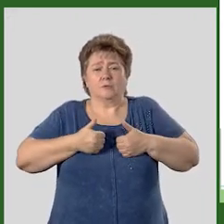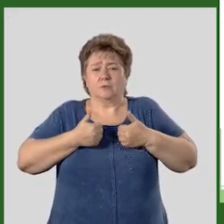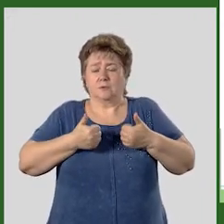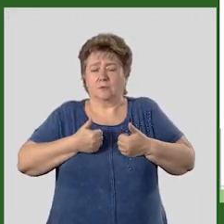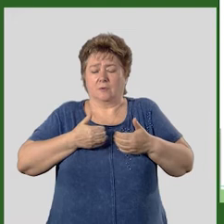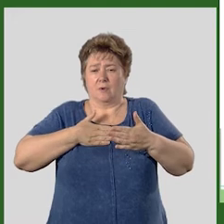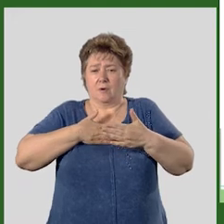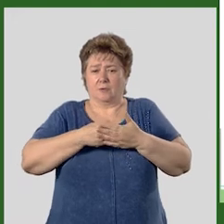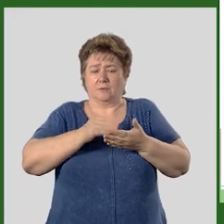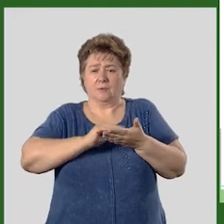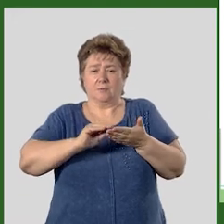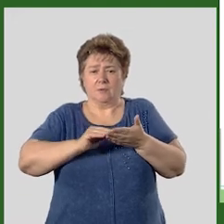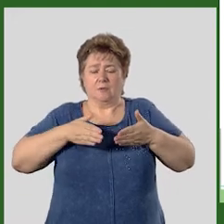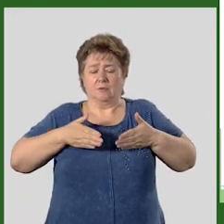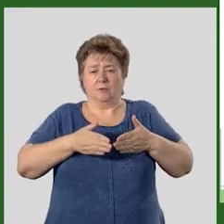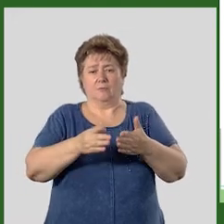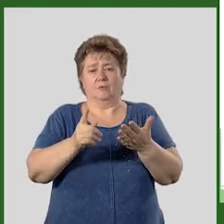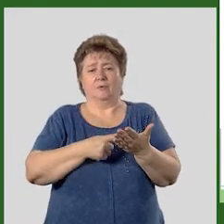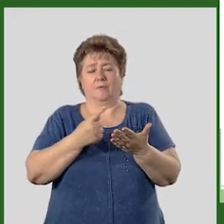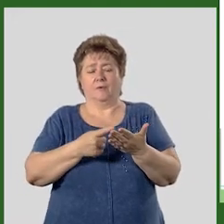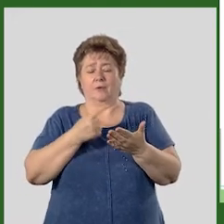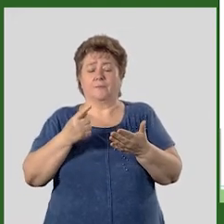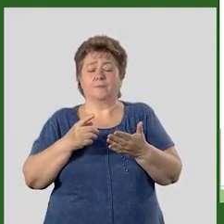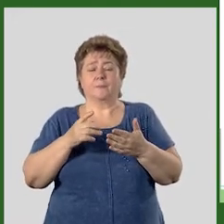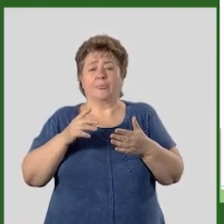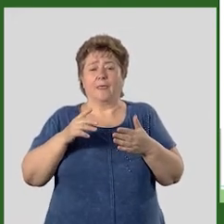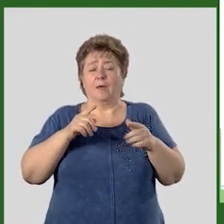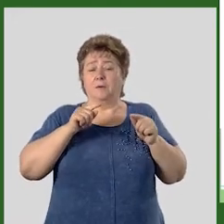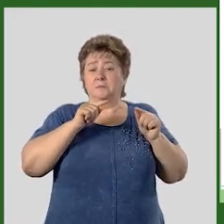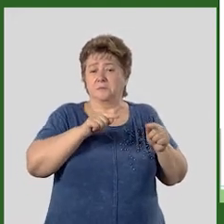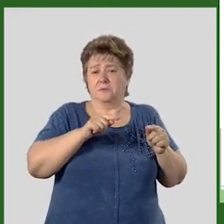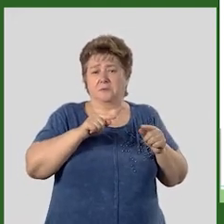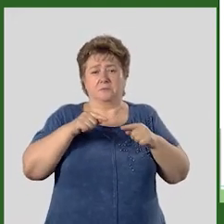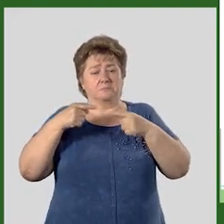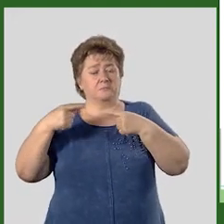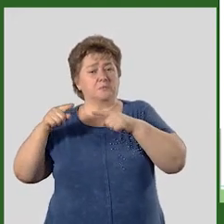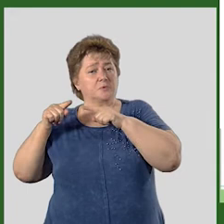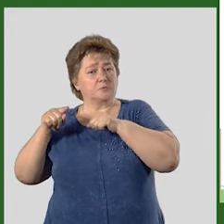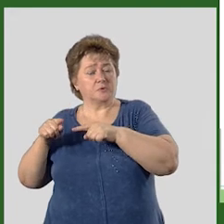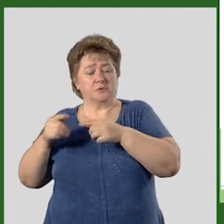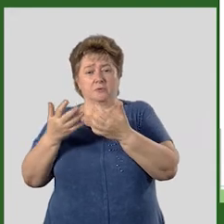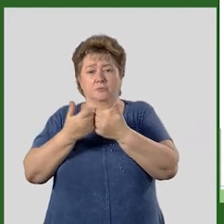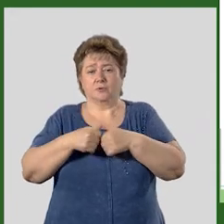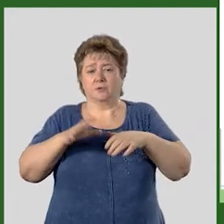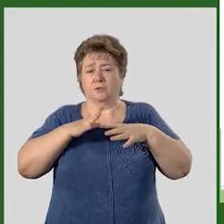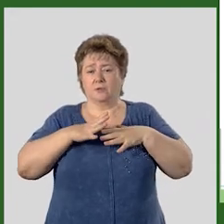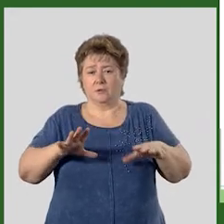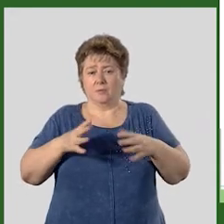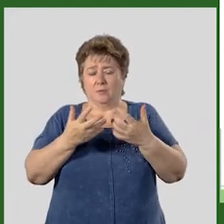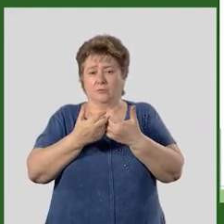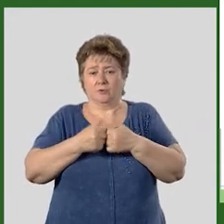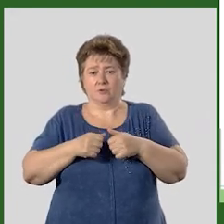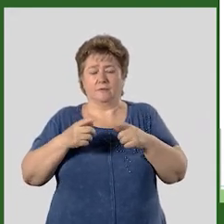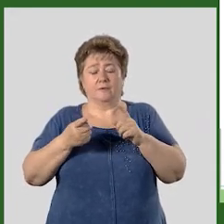образом вели судовой дневник. Ни те, ни другие не учли линию перемены